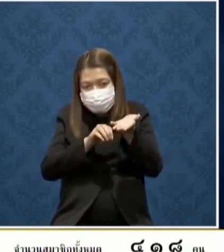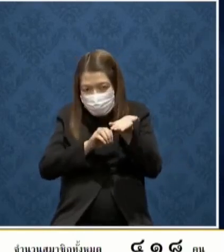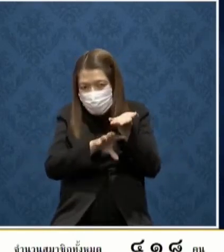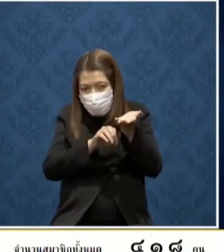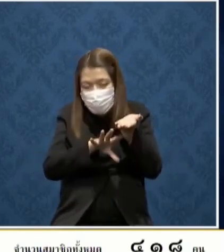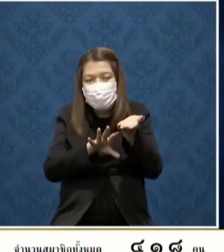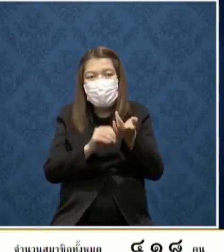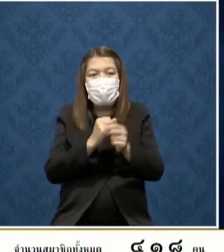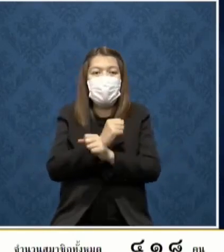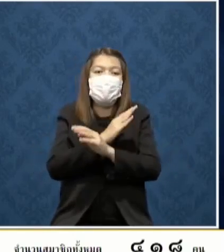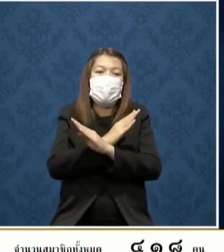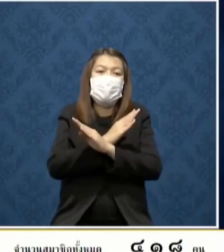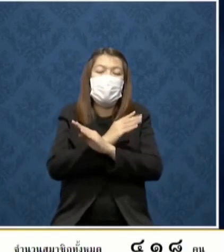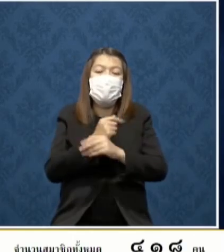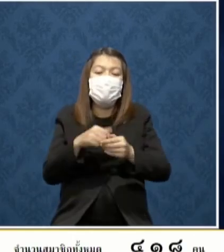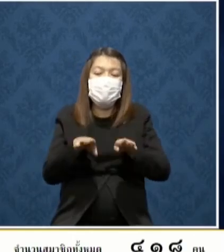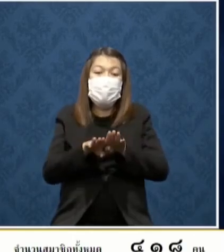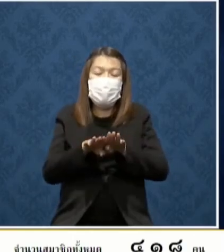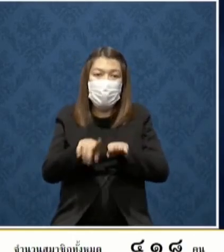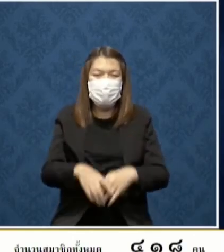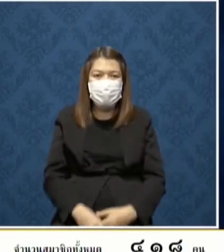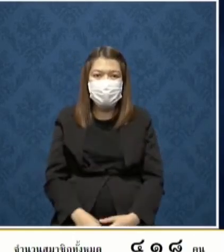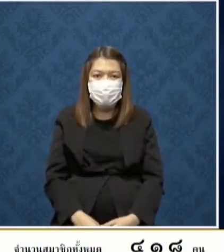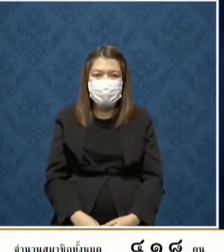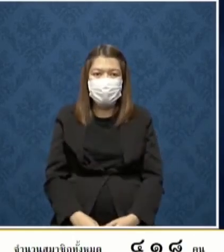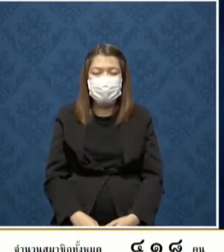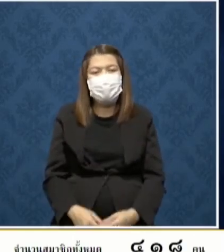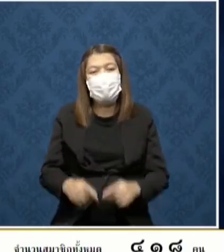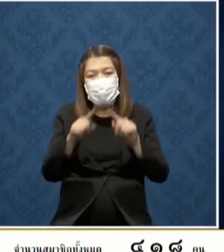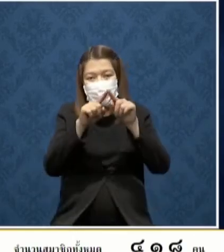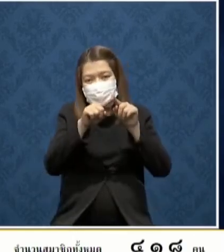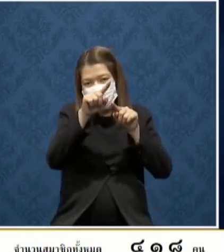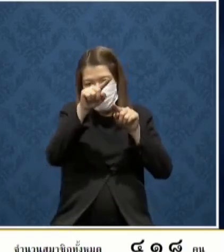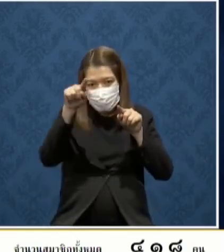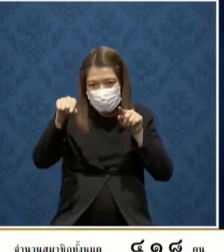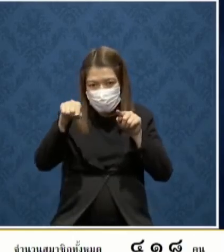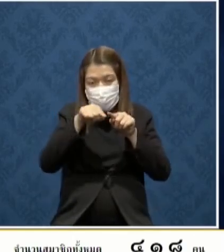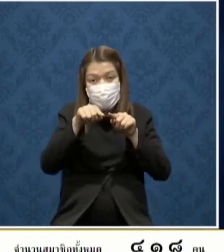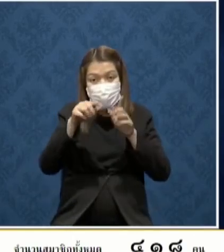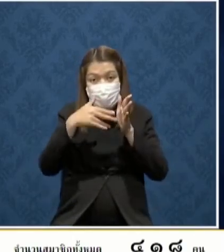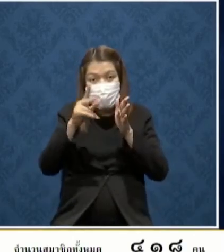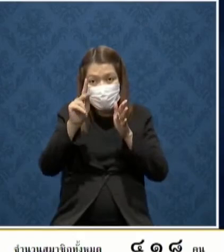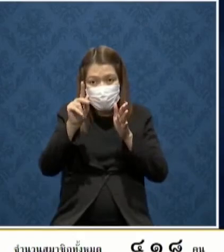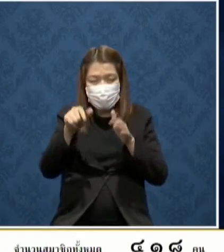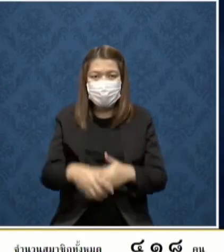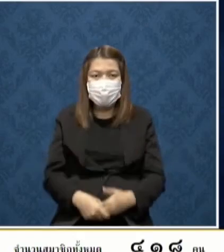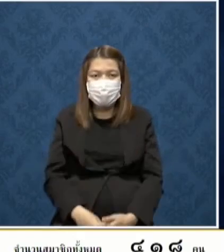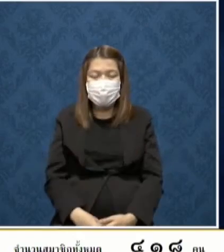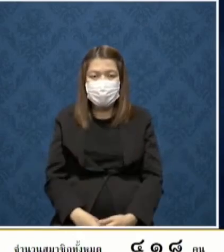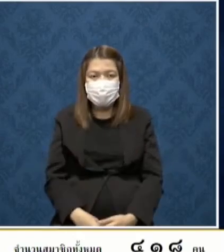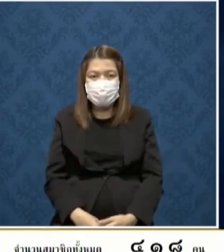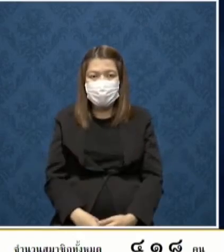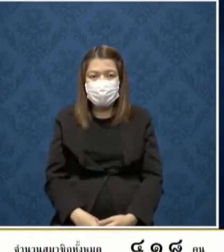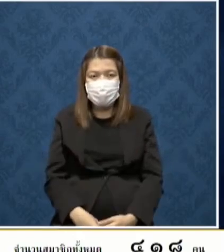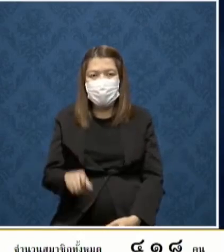ได้ ตรงบริเวณเส้นปละสีเขียวจากรายงานผลการซ่มเรือ ก็พบว่า แบริงเผา